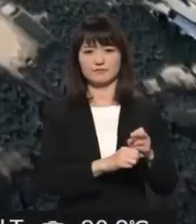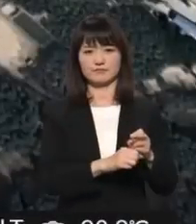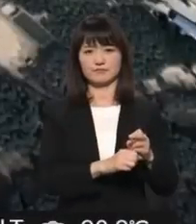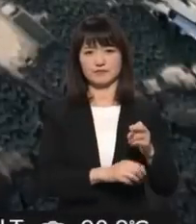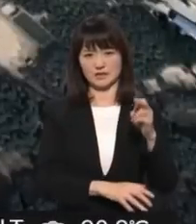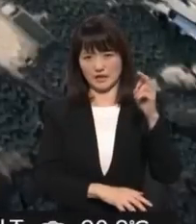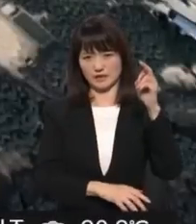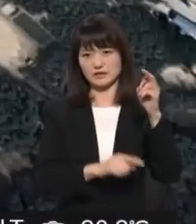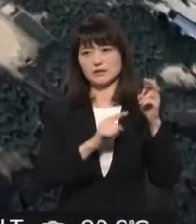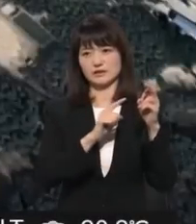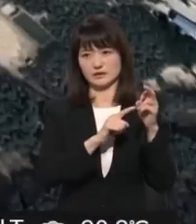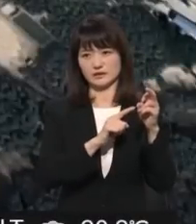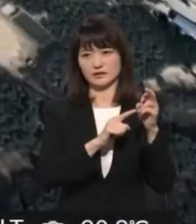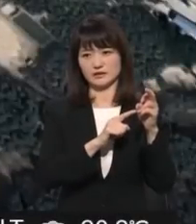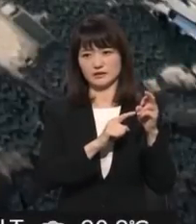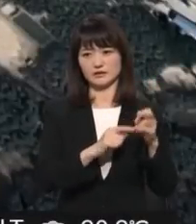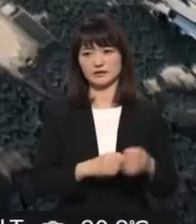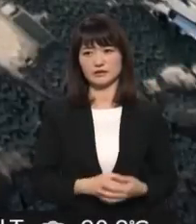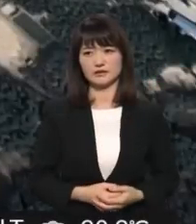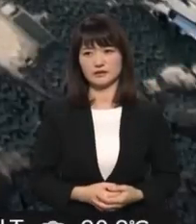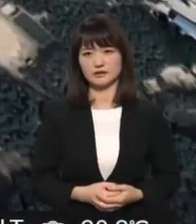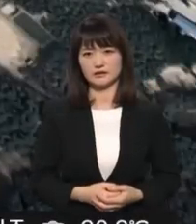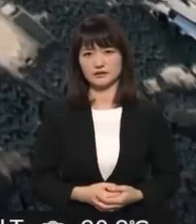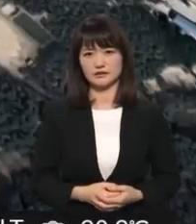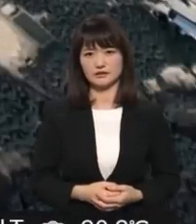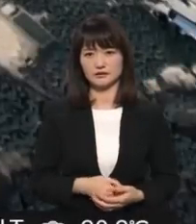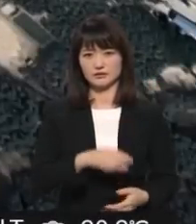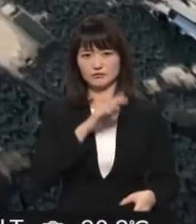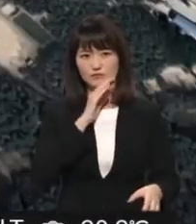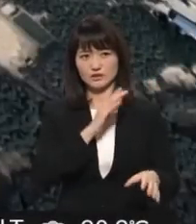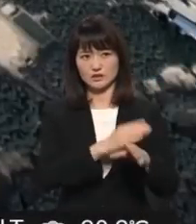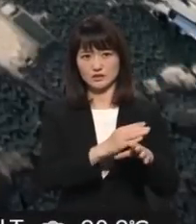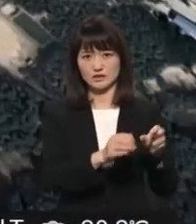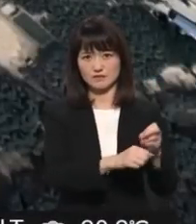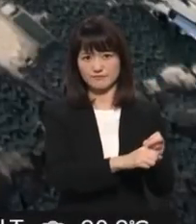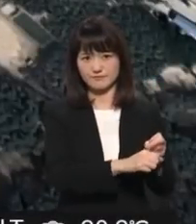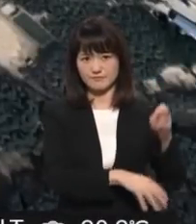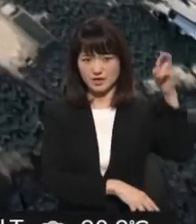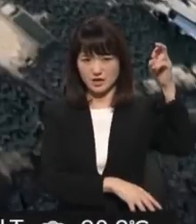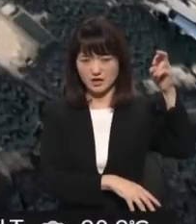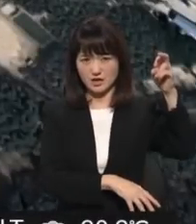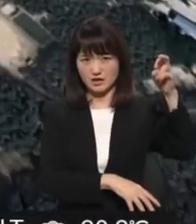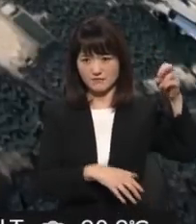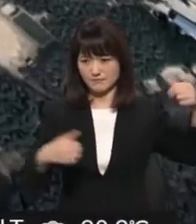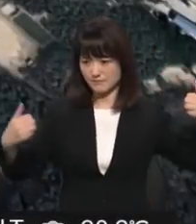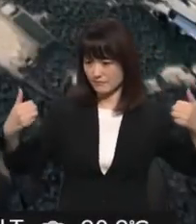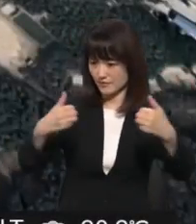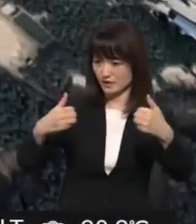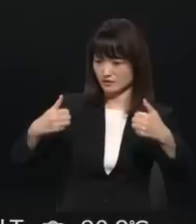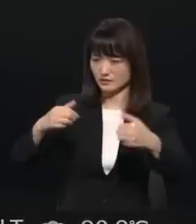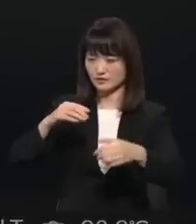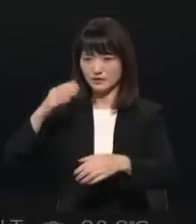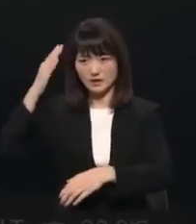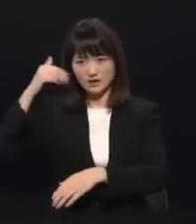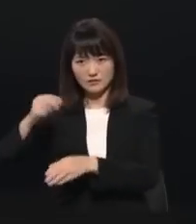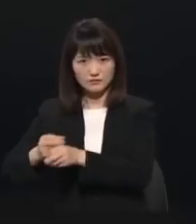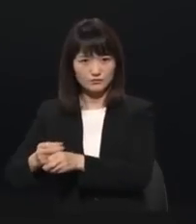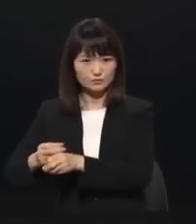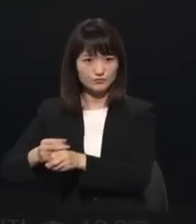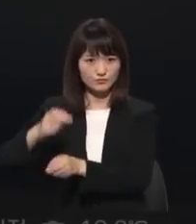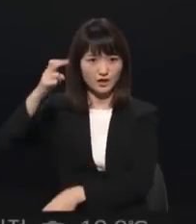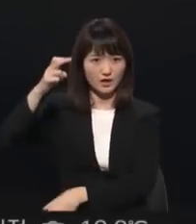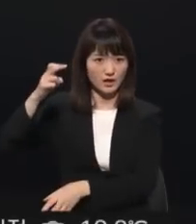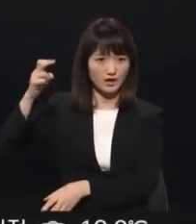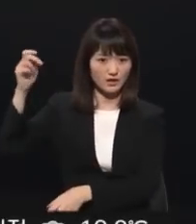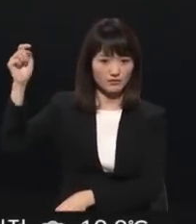미사일이잖아요. 그런데 예. 그거를 어쨌든 북한의 미사일 발사에 맞대응한다고 쏘았는데 그게 우리 쪽으로 떨어지니까 이제는 북한 미사일이 아니라 우리